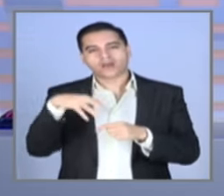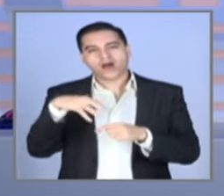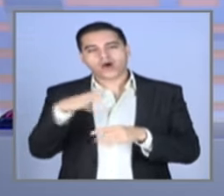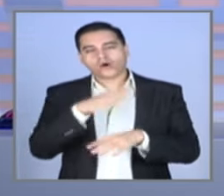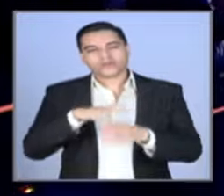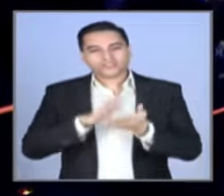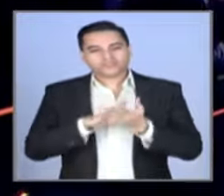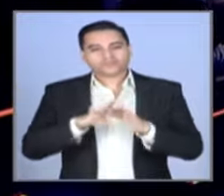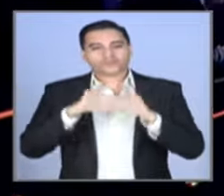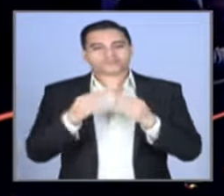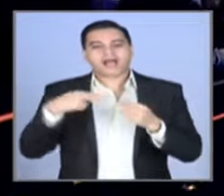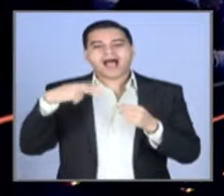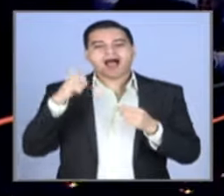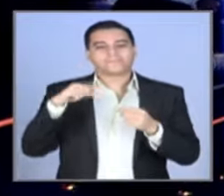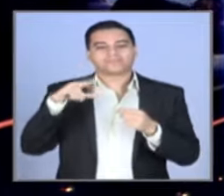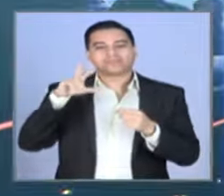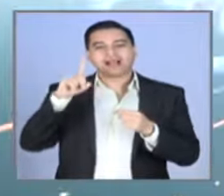عبد الباقي.